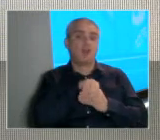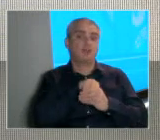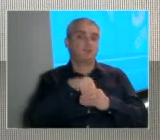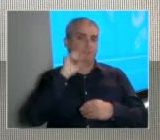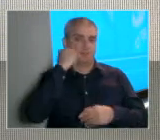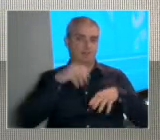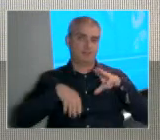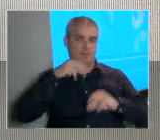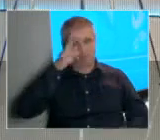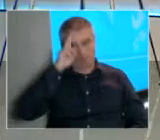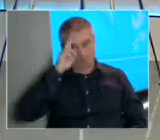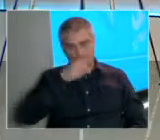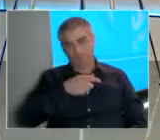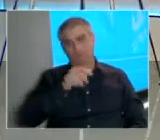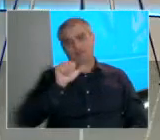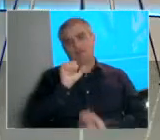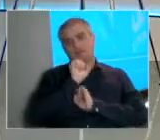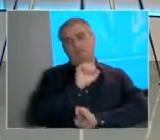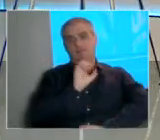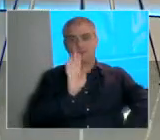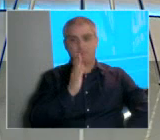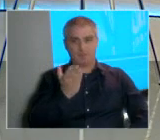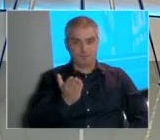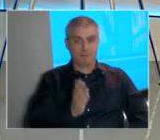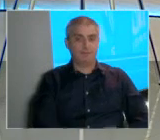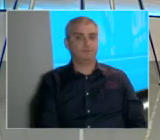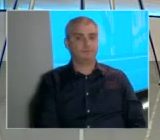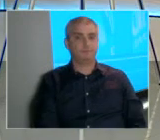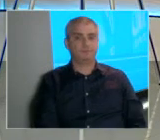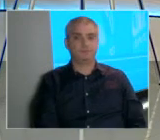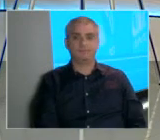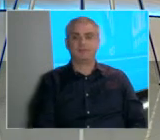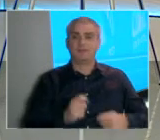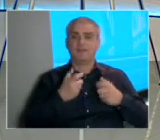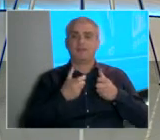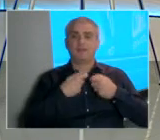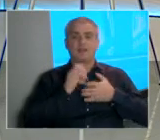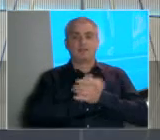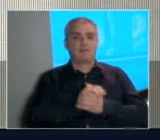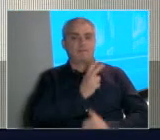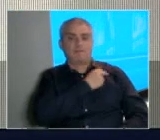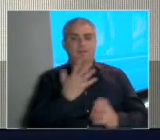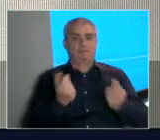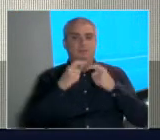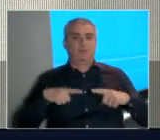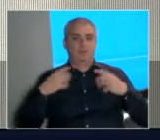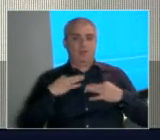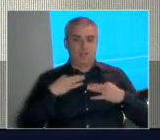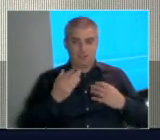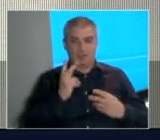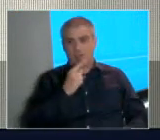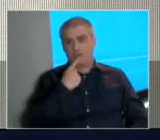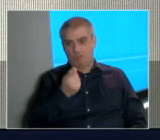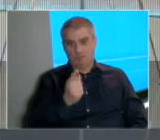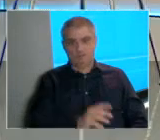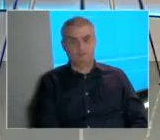מחר הבחירות בליכוד, ארדן הביע תמיכה בנתניהו, והחברים והמפקדים הצילו את חיי, כך אומרים